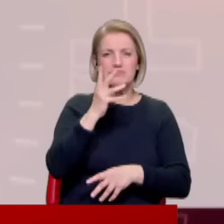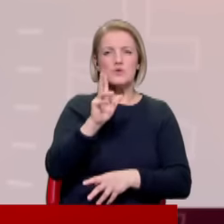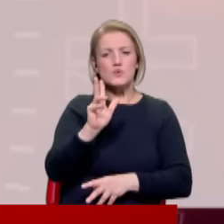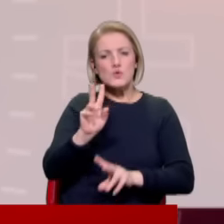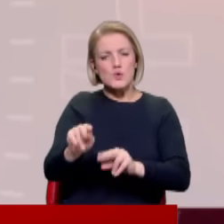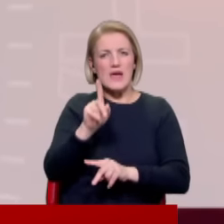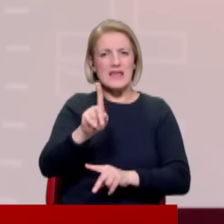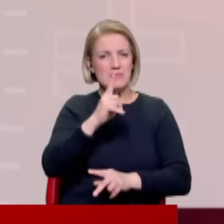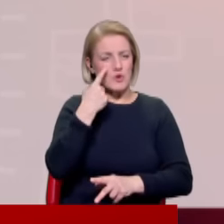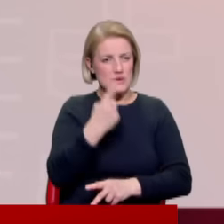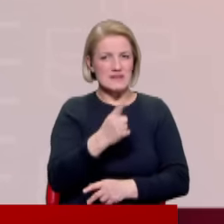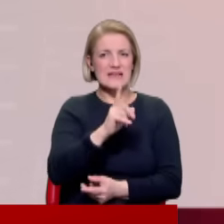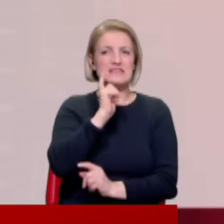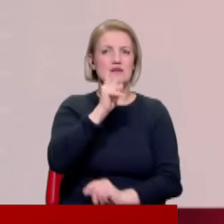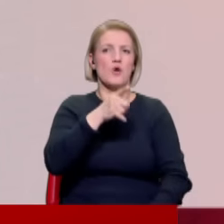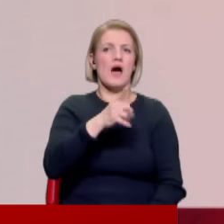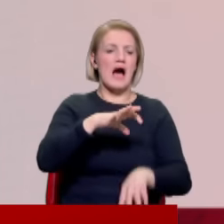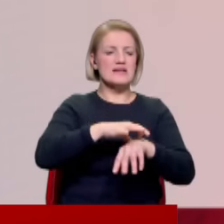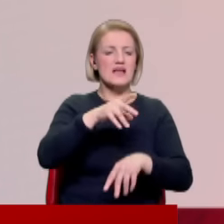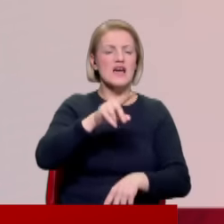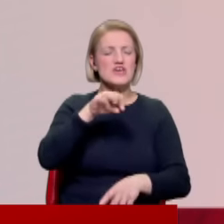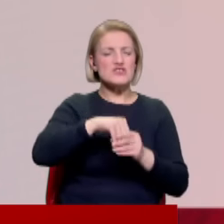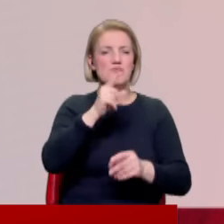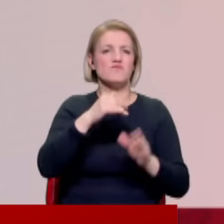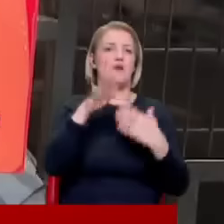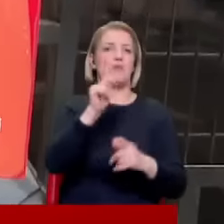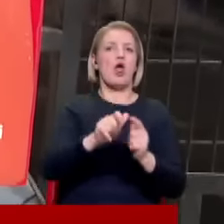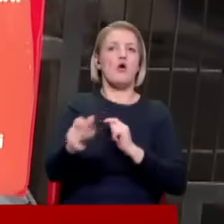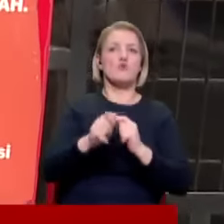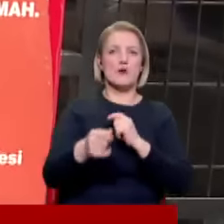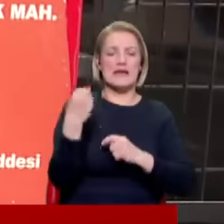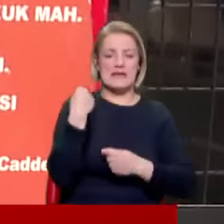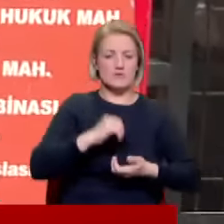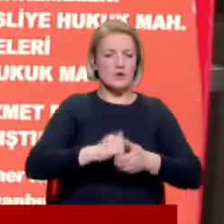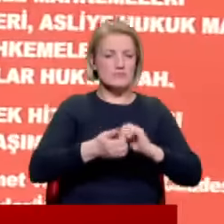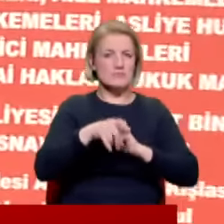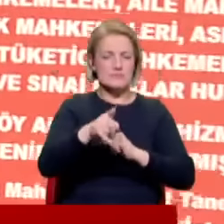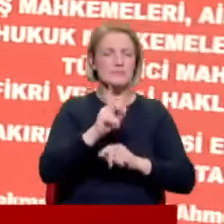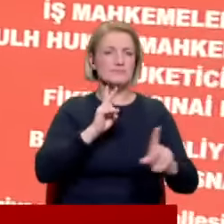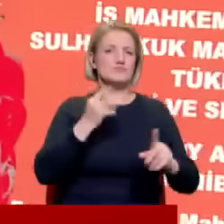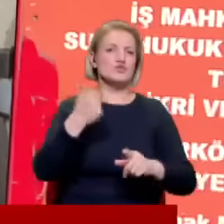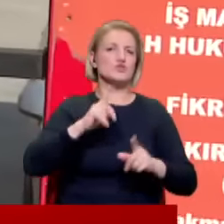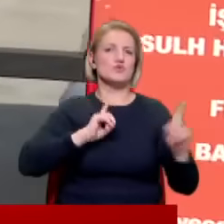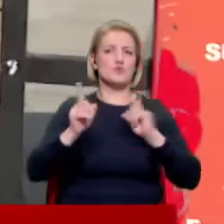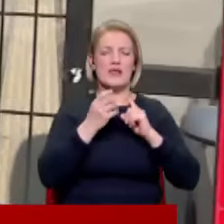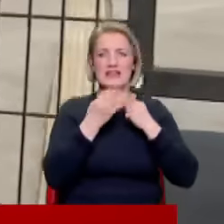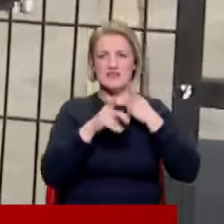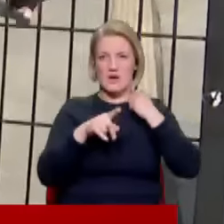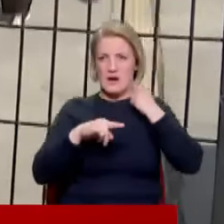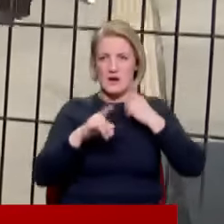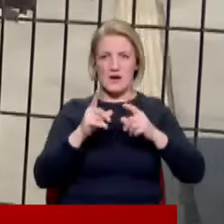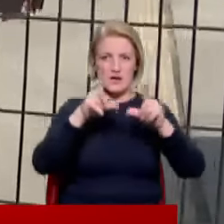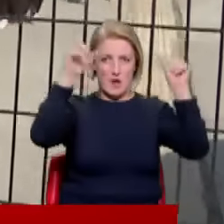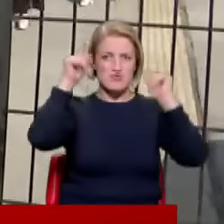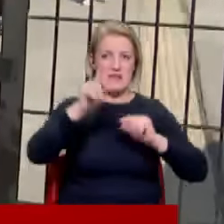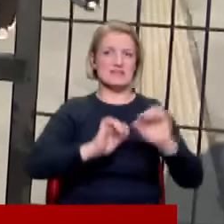3. basamak görünür. SGK hasta için daha fazla para öder. Yeni Doğan Çetesi davasının ikinci duruşması itirafçı Hasan Basri